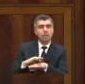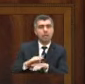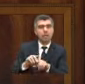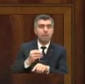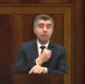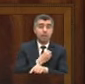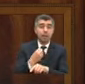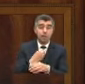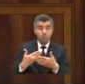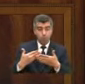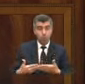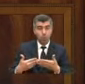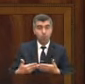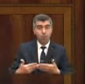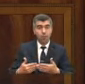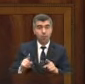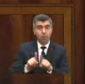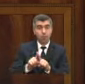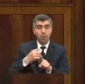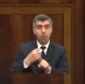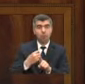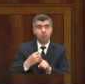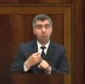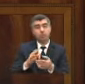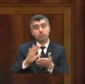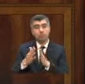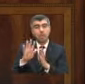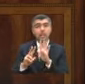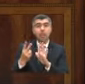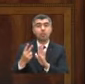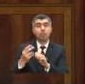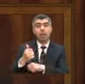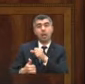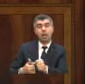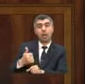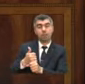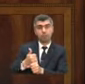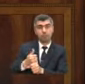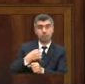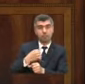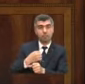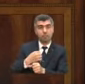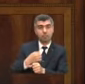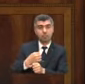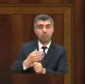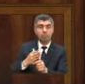المتخصص اليوم اللي كيخرج اليوم راه خصو يكون دخل على الأقل هذه 12 عام إلا ماشي 15 عام باش دخل كلية